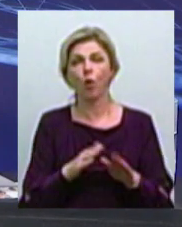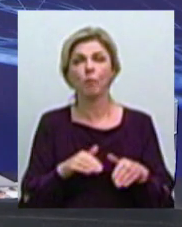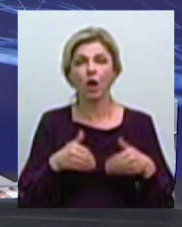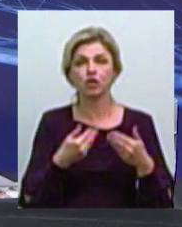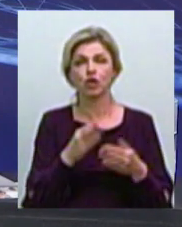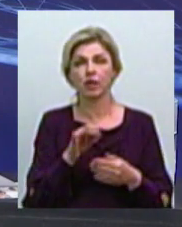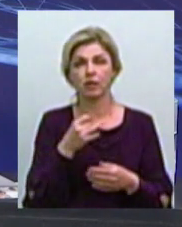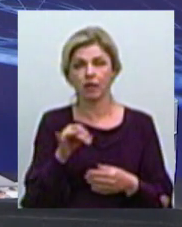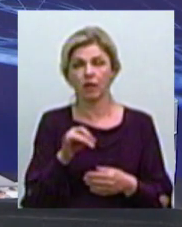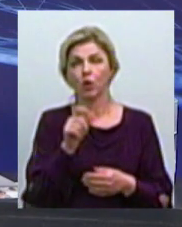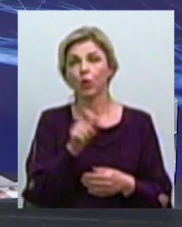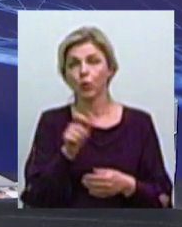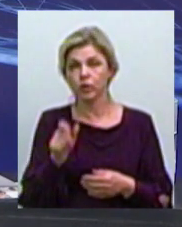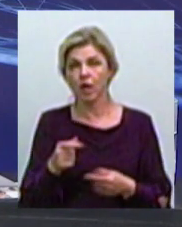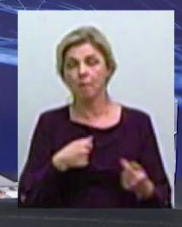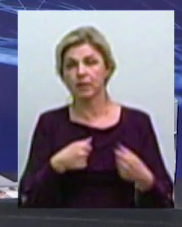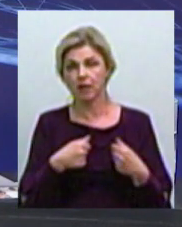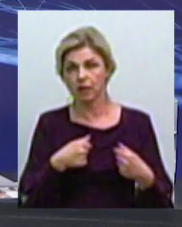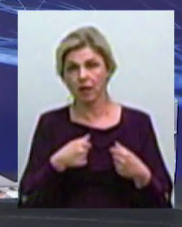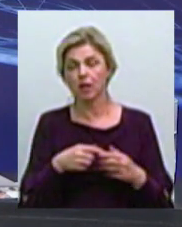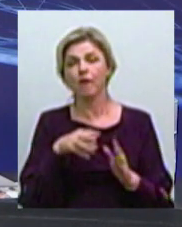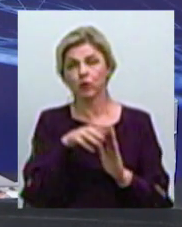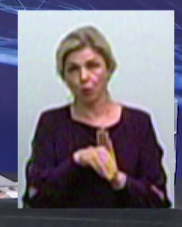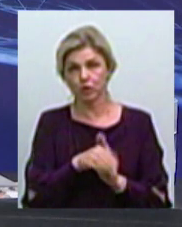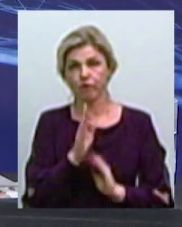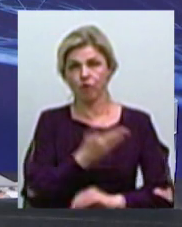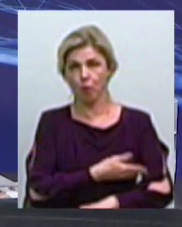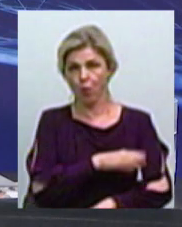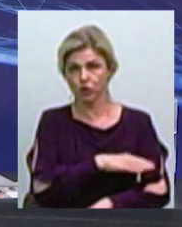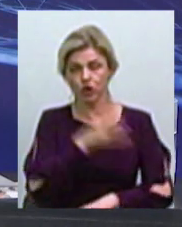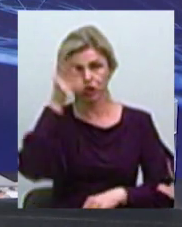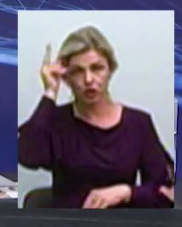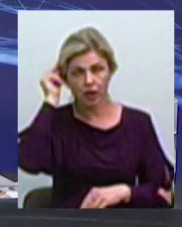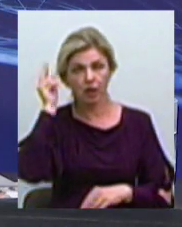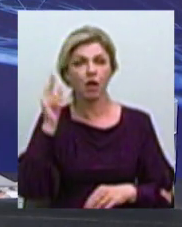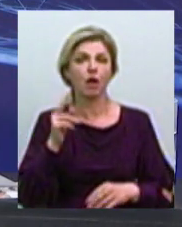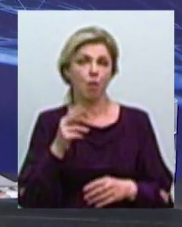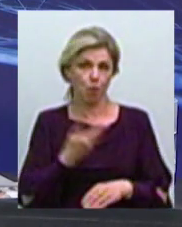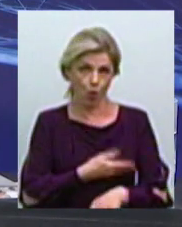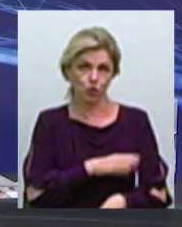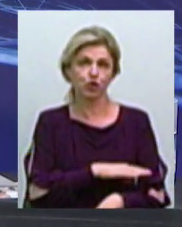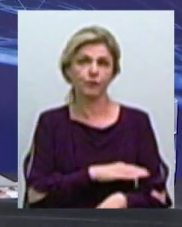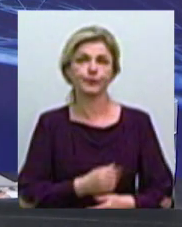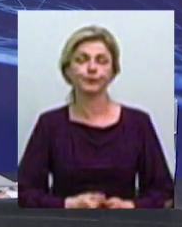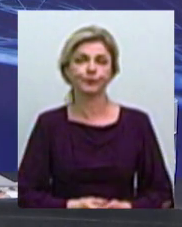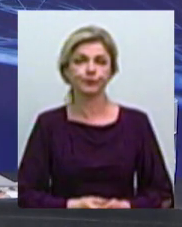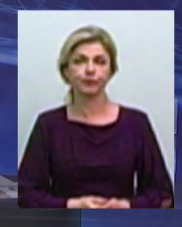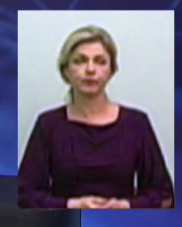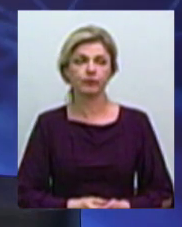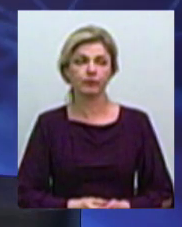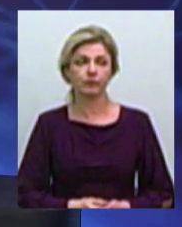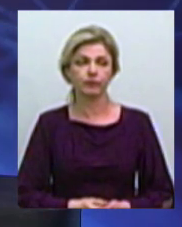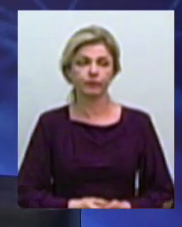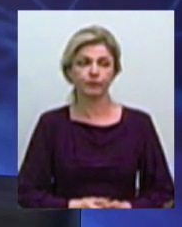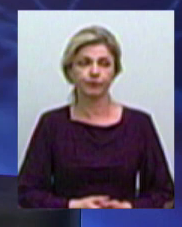обращений людей, которые пострадали, в том числе в Польше. Чехия, Польша. Есть такая проблема. Маргарита